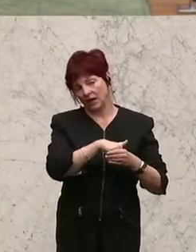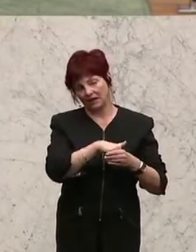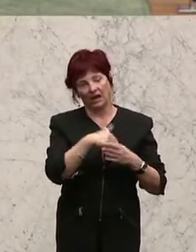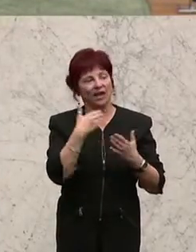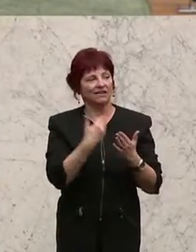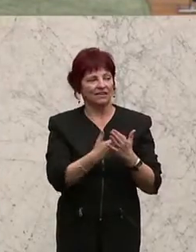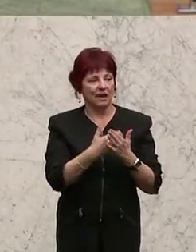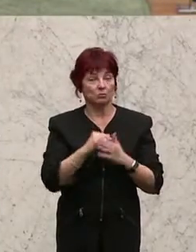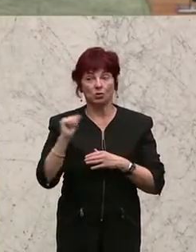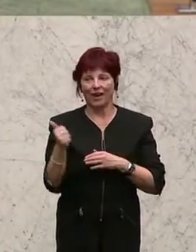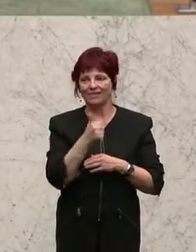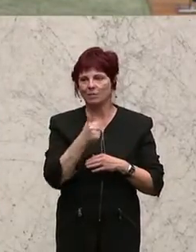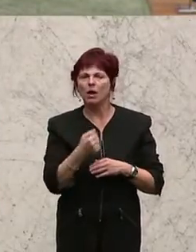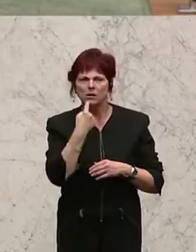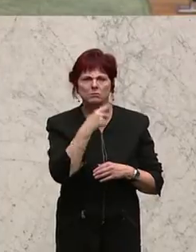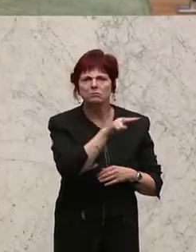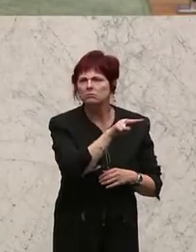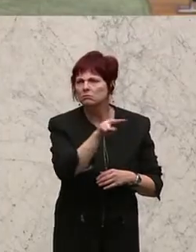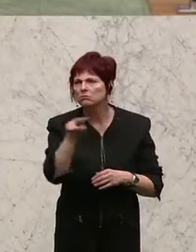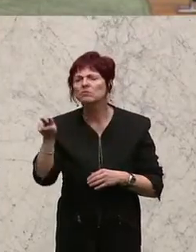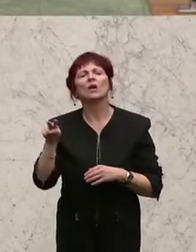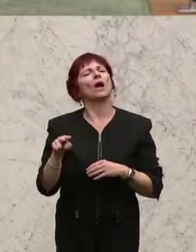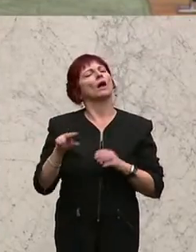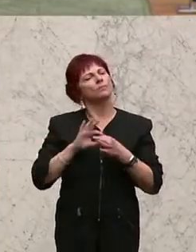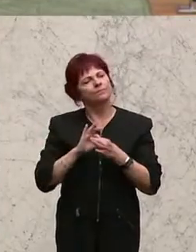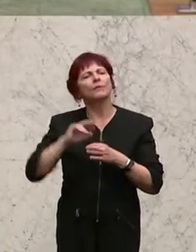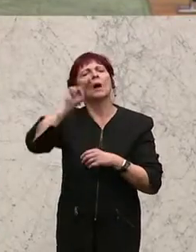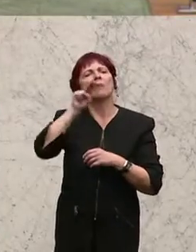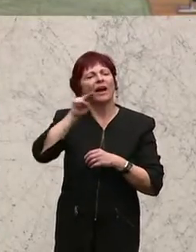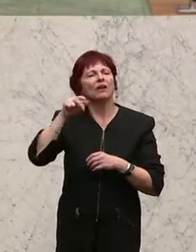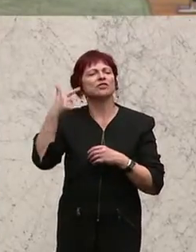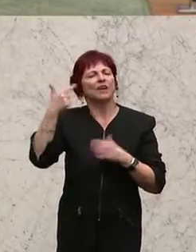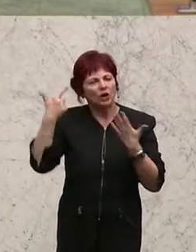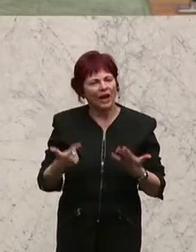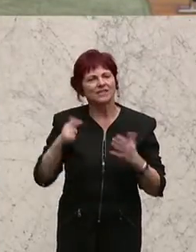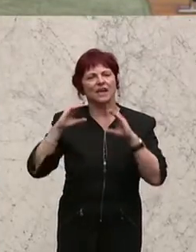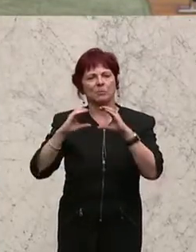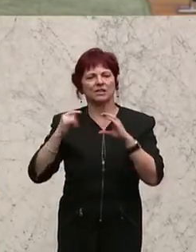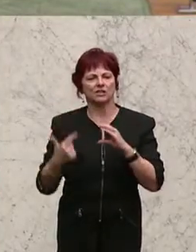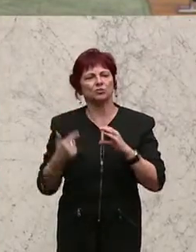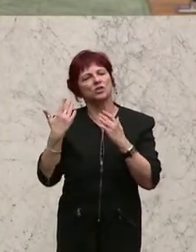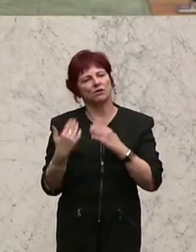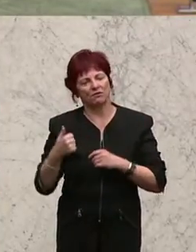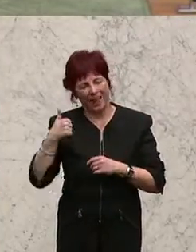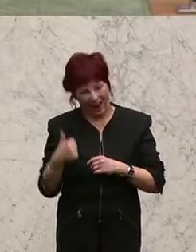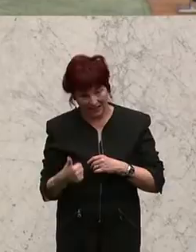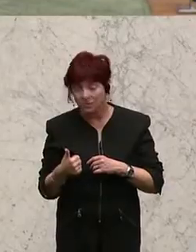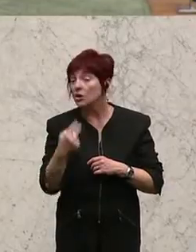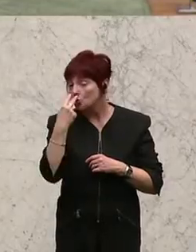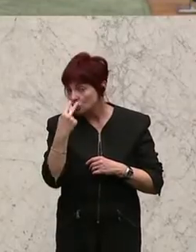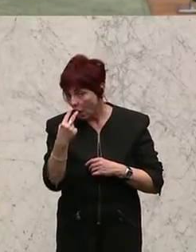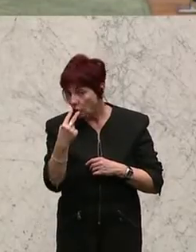zunächst im Sinne des § 82 Absatz 2 Ziffer 1 der Geschäftsordnung, die für die Abstimmung erforderliche